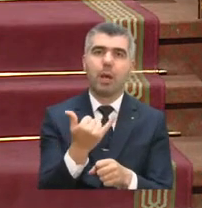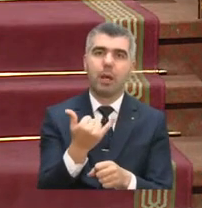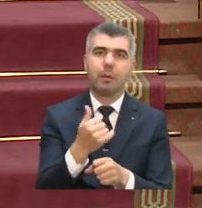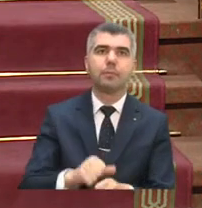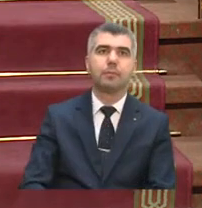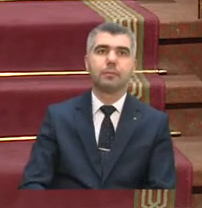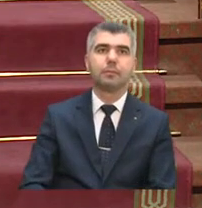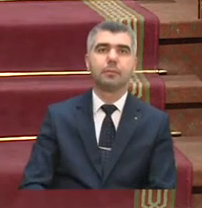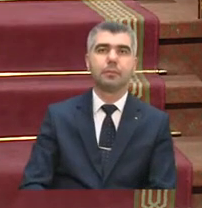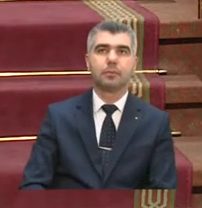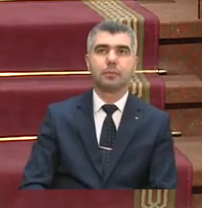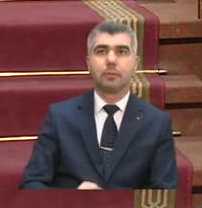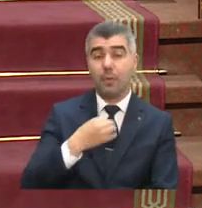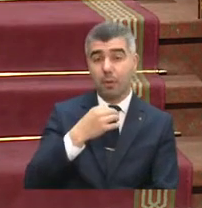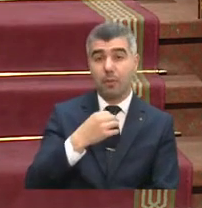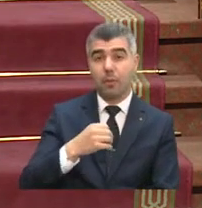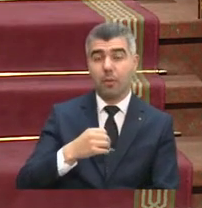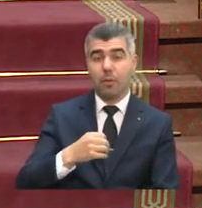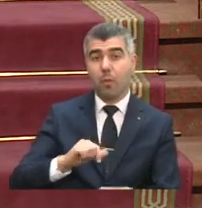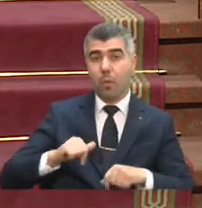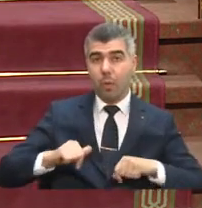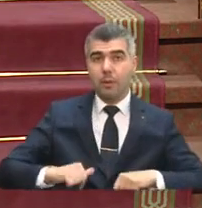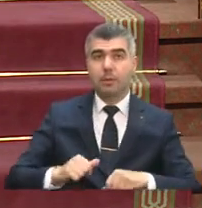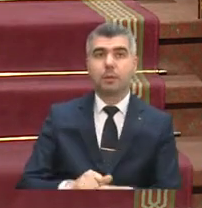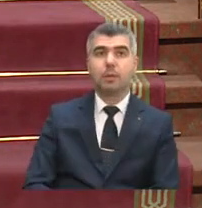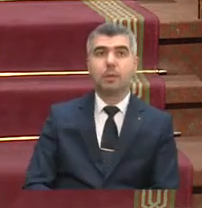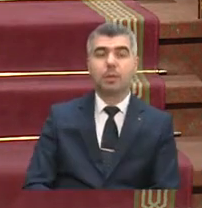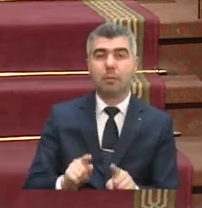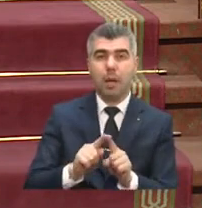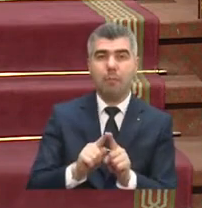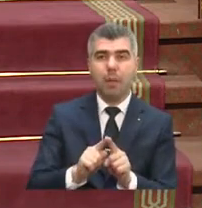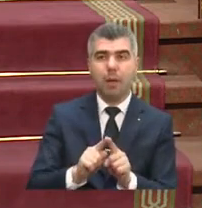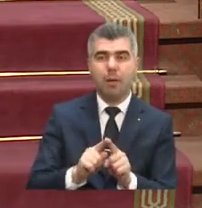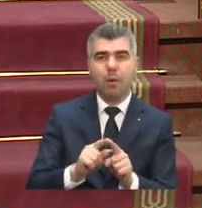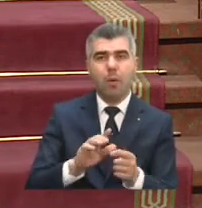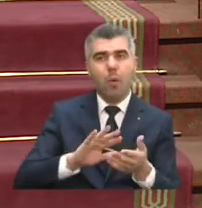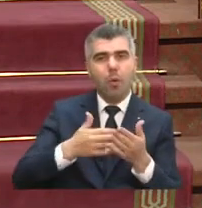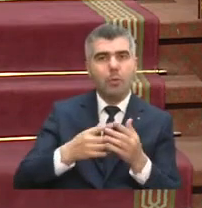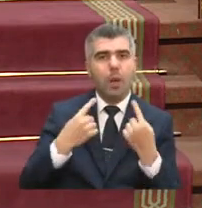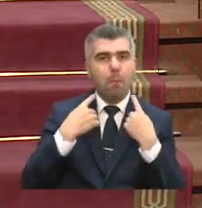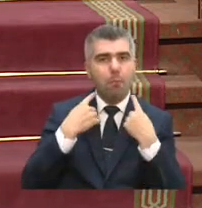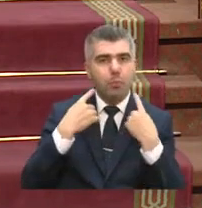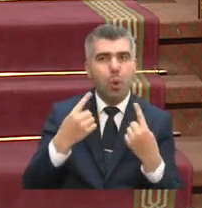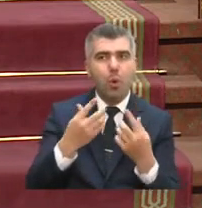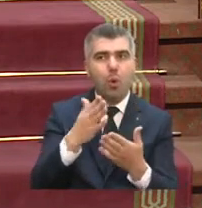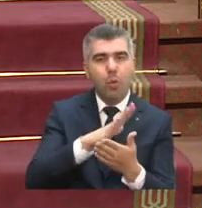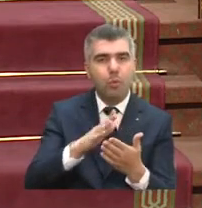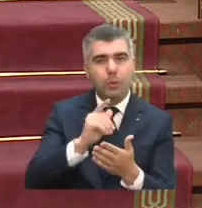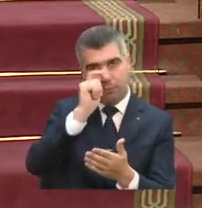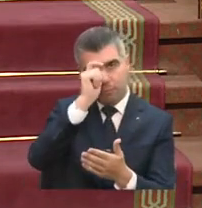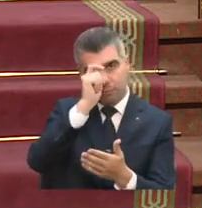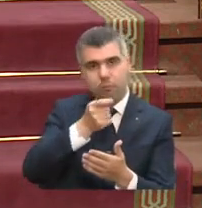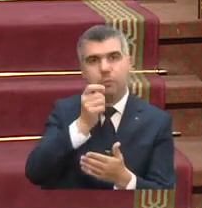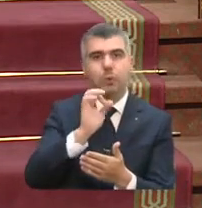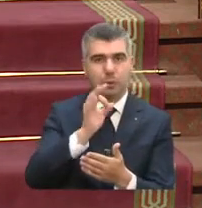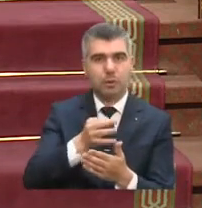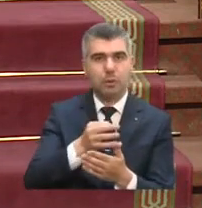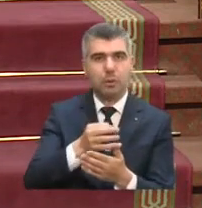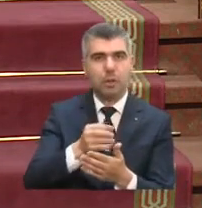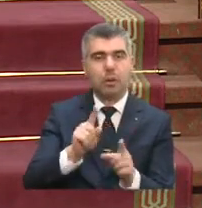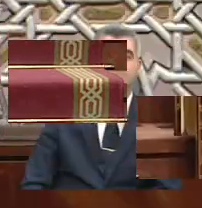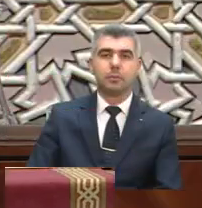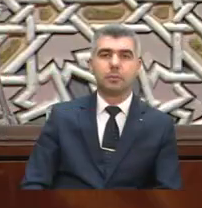الوزير حنا كنقولوا بان مع الفن ومع الفنانين وكنقدروهم، ولكن الفن